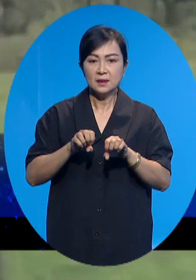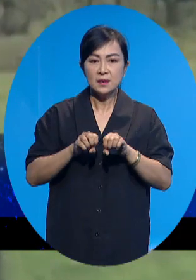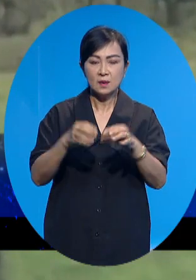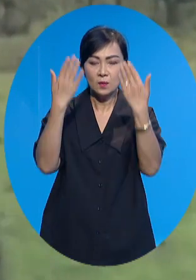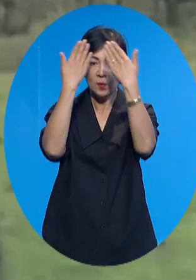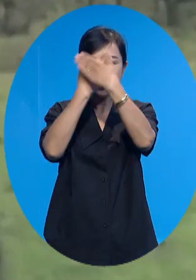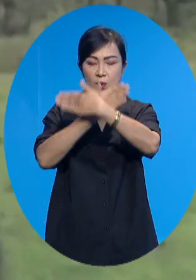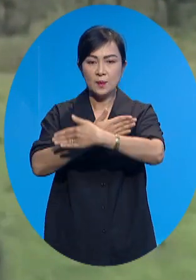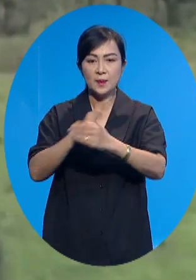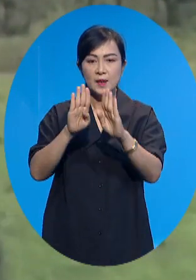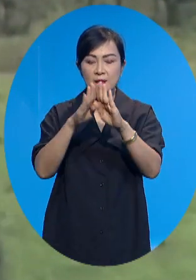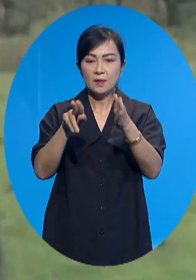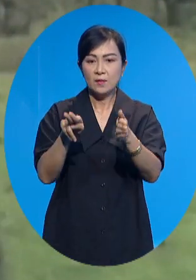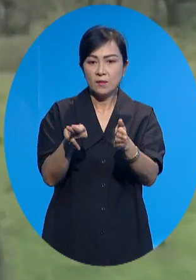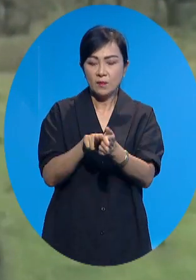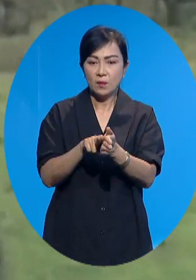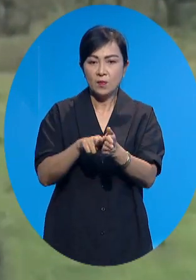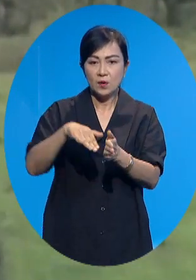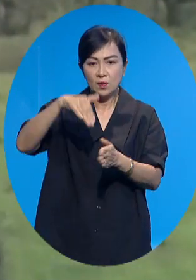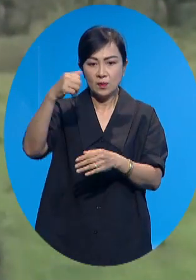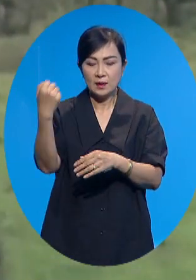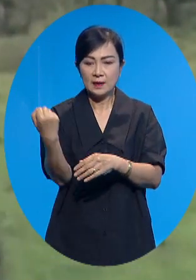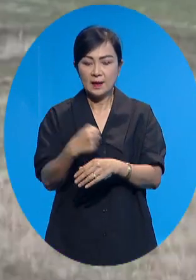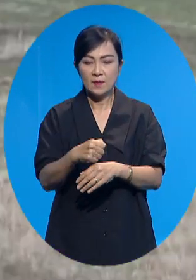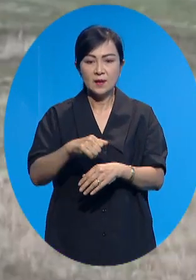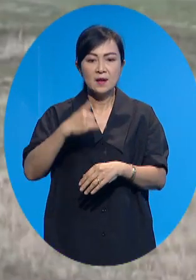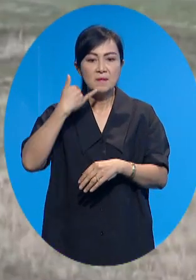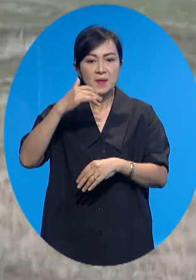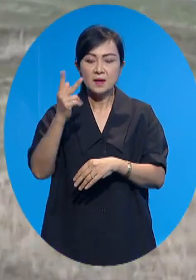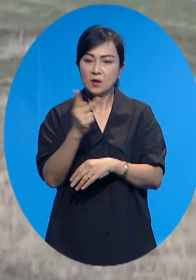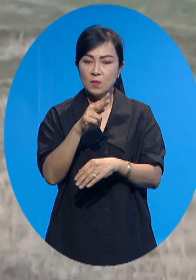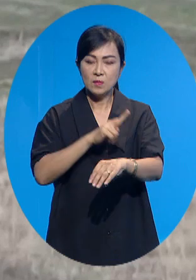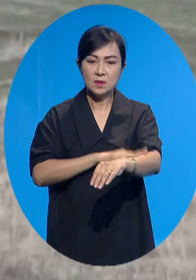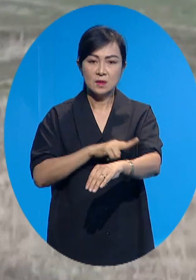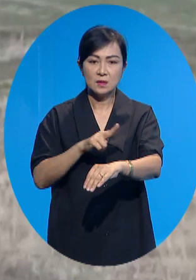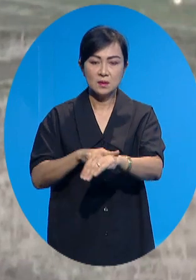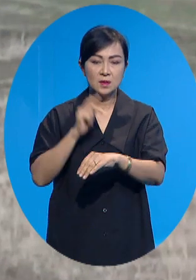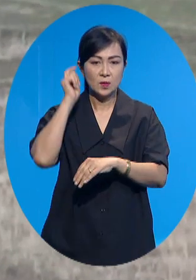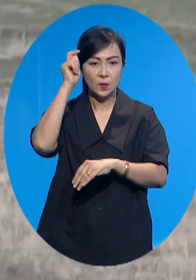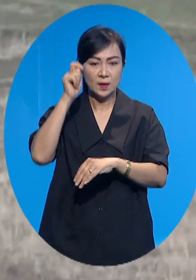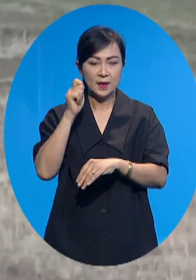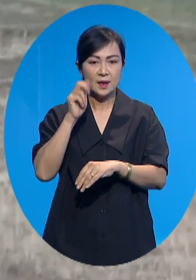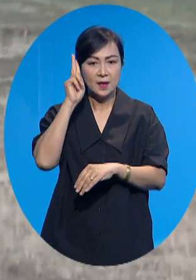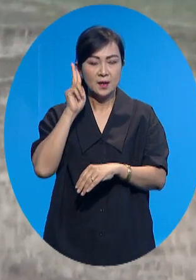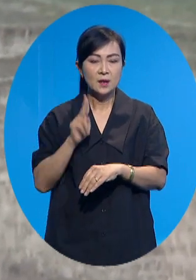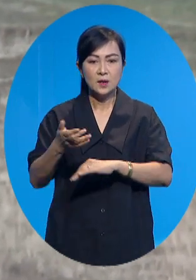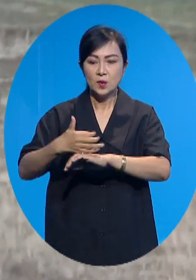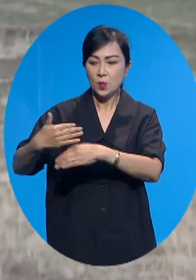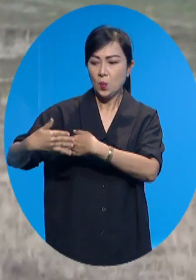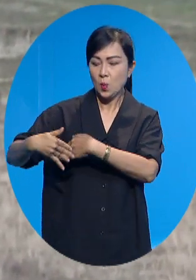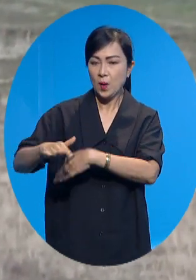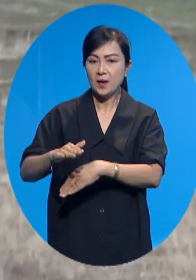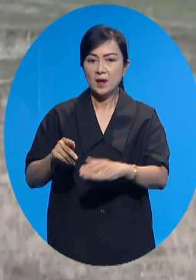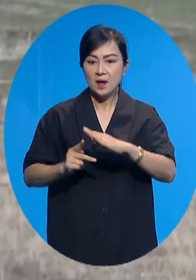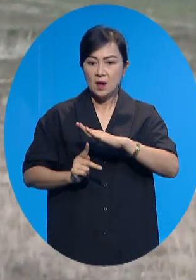trong đêm, kết hợp triển khai vũ khí có độ chính xác cao trên biển và trên không, nhằm vào lực lượng dự bị của Ukraine và lính đánh thuê nước ngoài. Các